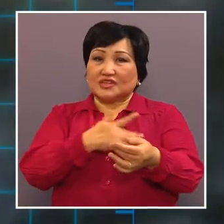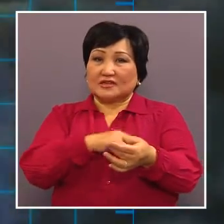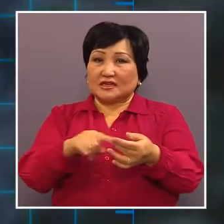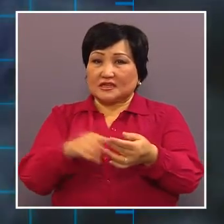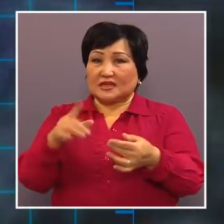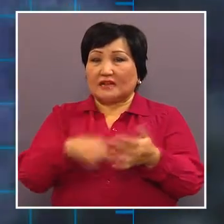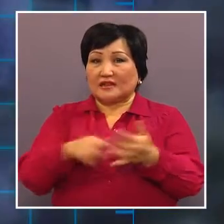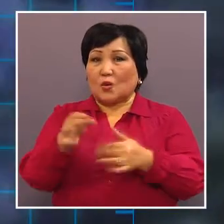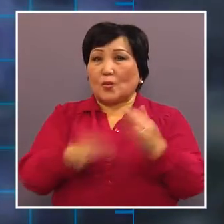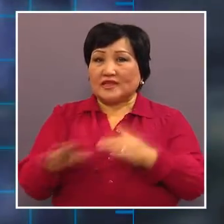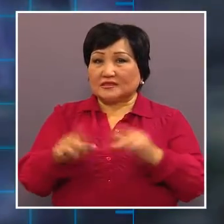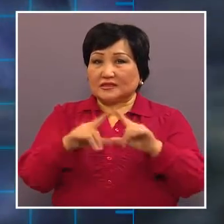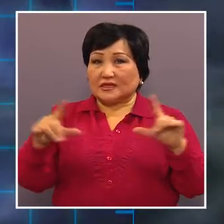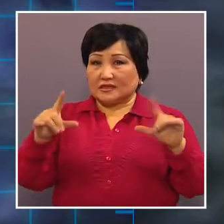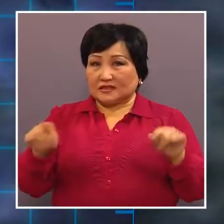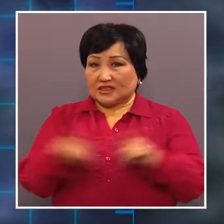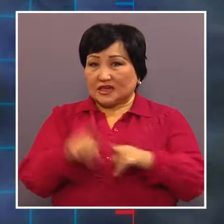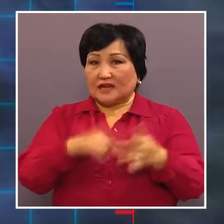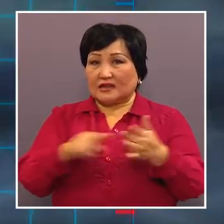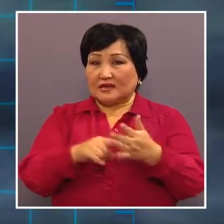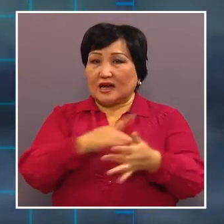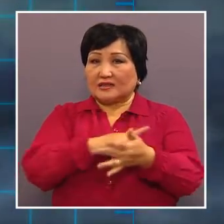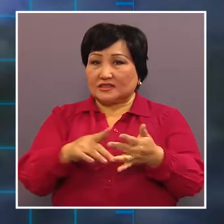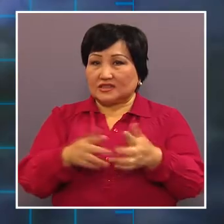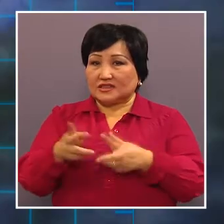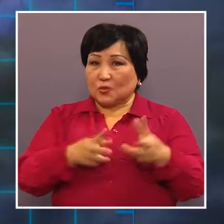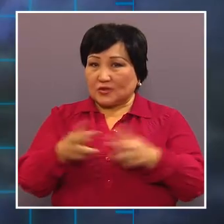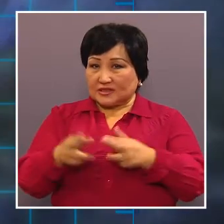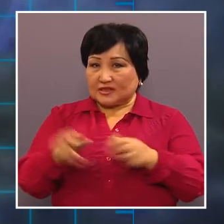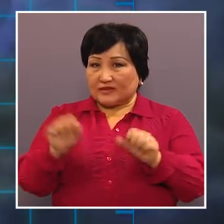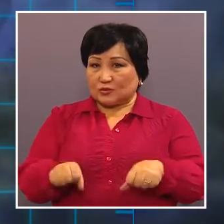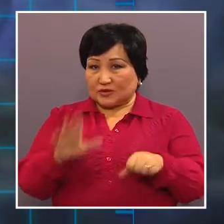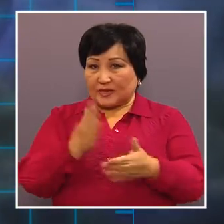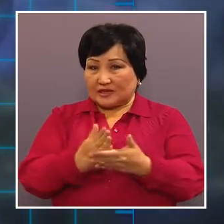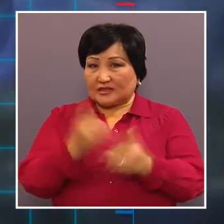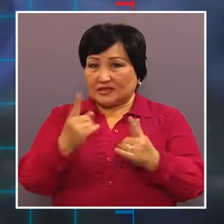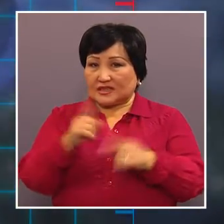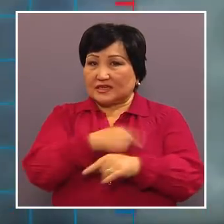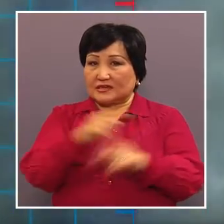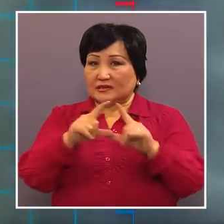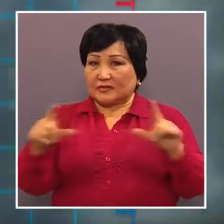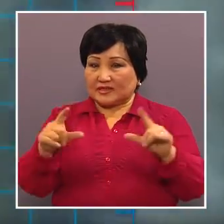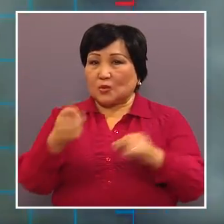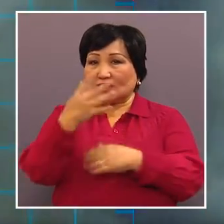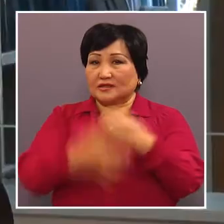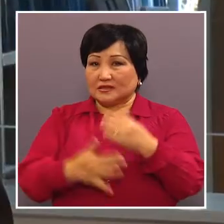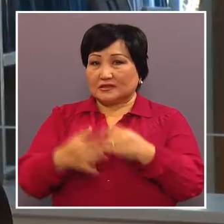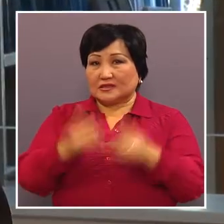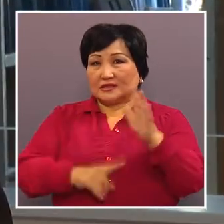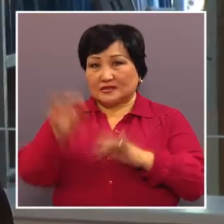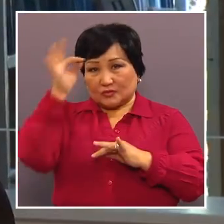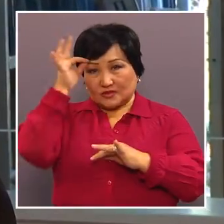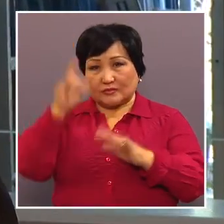қалалық стационарлар. Және үшінші деңгей, коронарлық артерияларды стенттеуге және шунттеуге мүмкіндігі бар ірі стационарлар мен орталықтар.